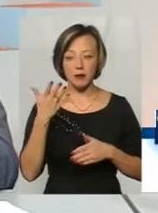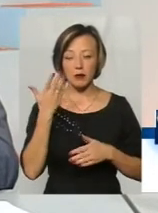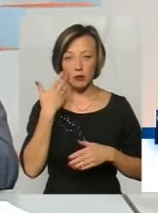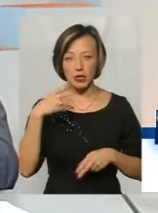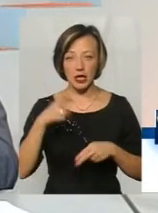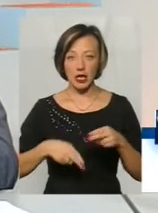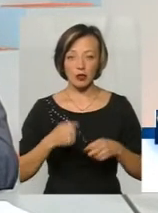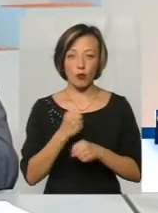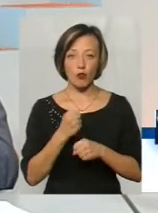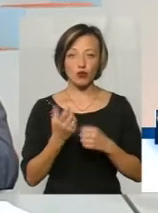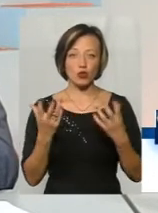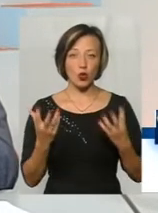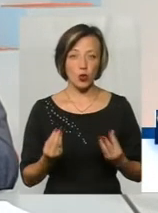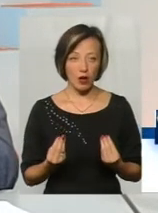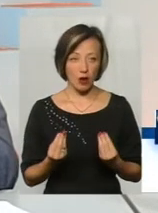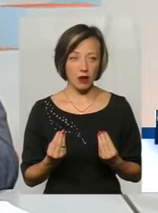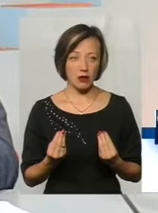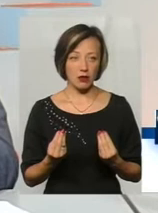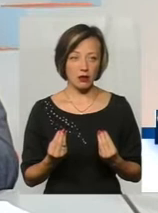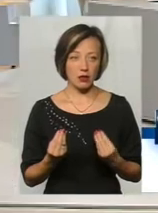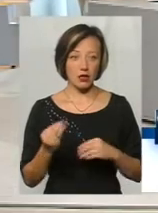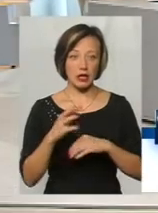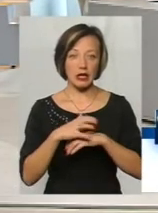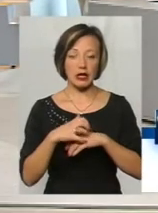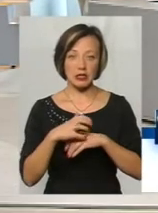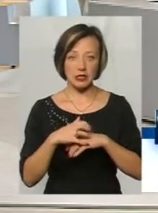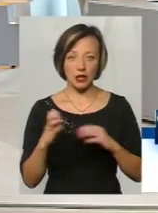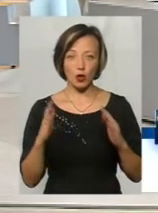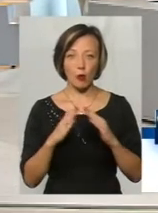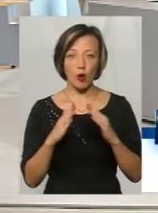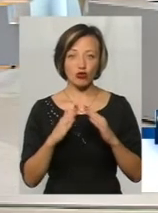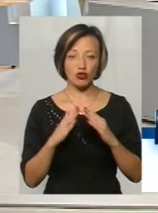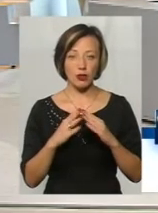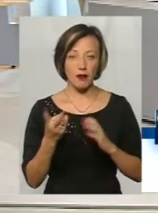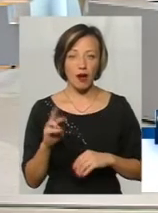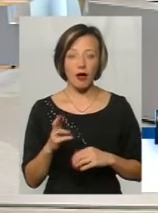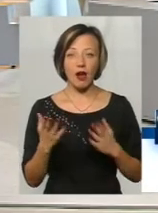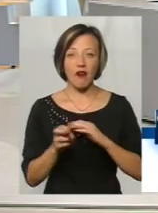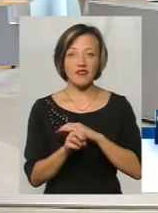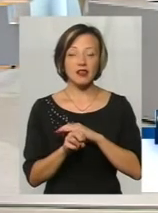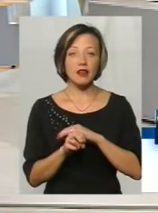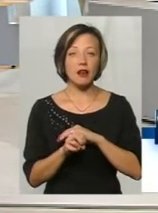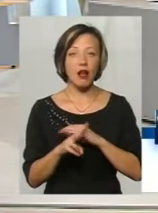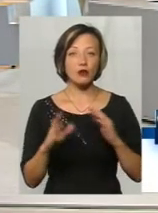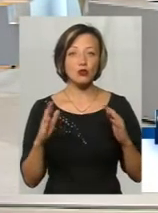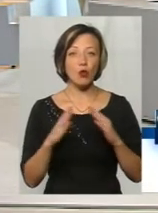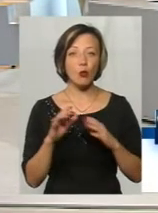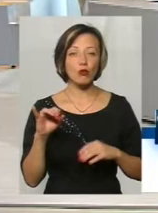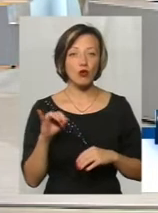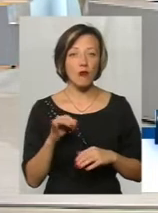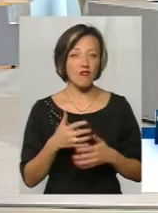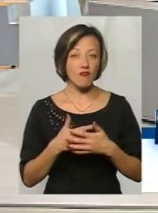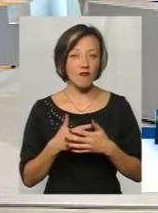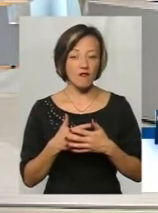робочого дня – це кицька, теж домашня кицька, яка втекла з дому,